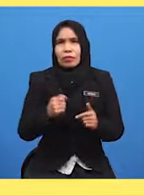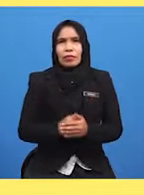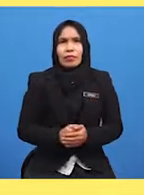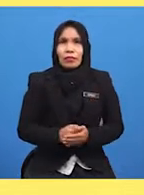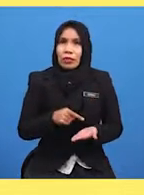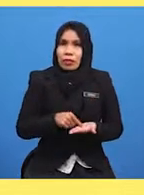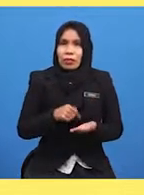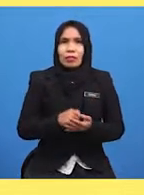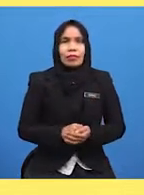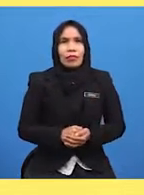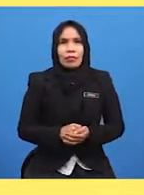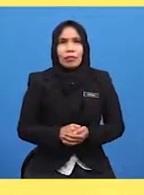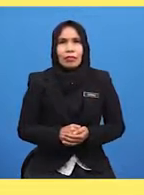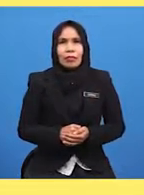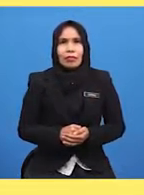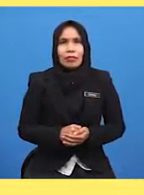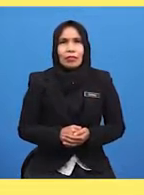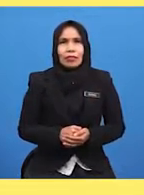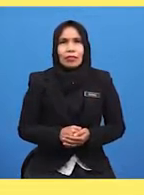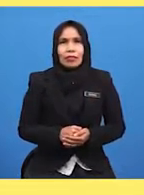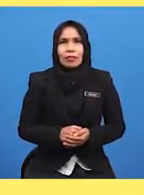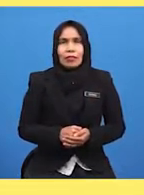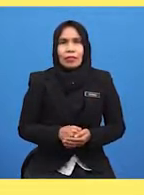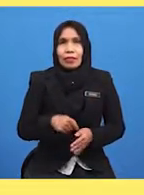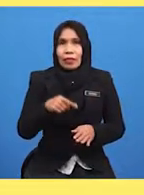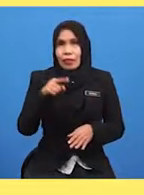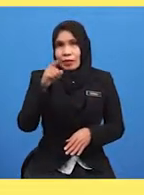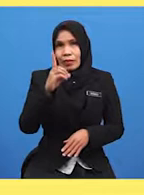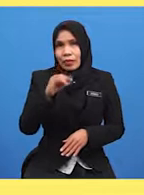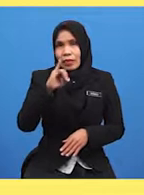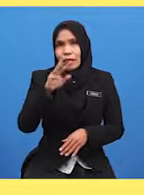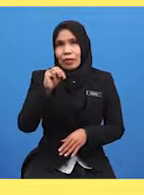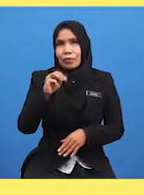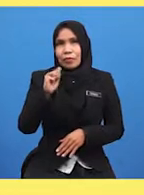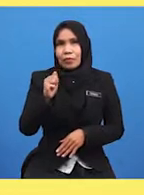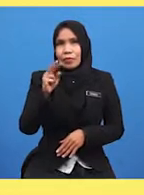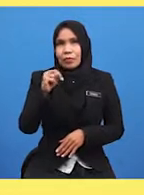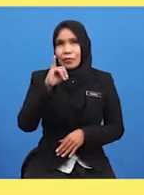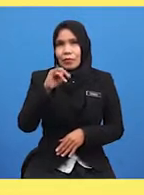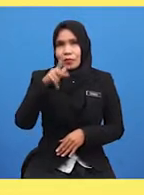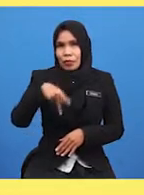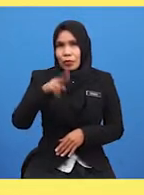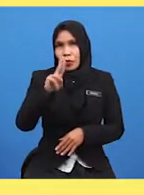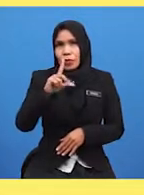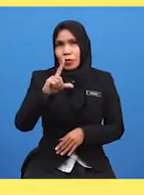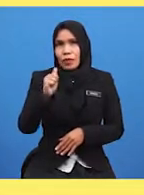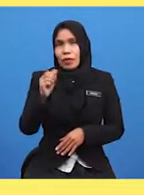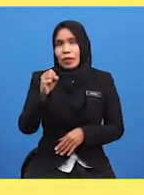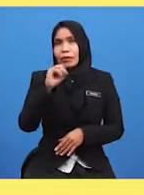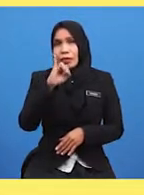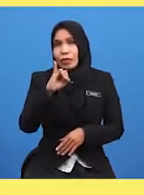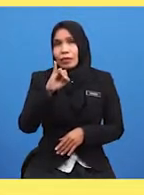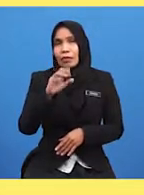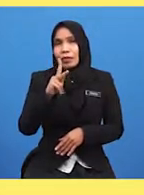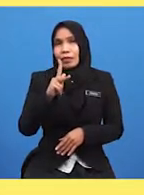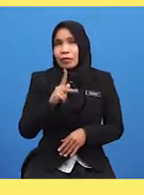dan daftar Syahbandar dimanipulasikan oleh British Datuk karena merasakan kedudukannya sebagai pembesar daerah